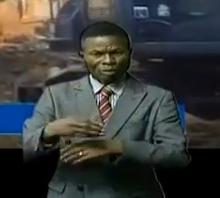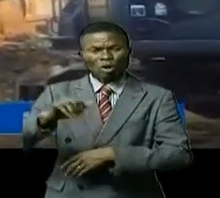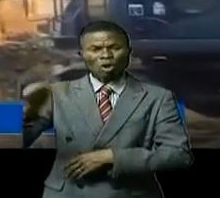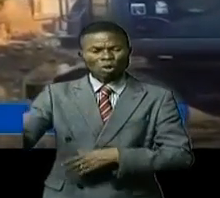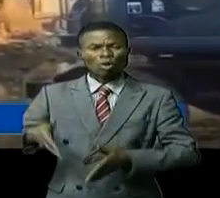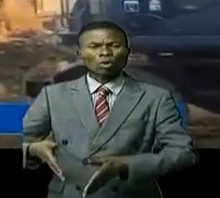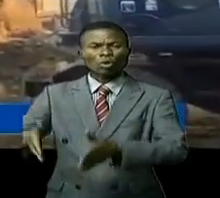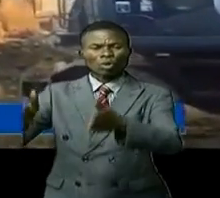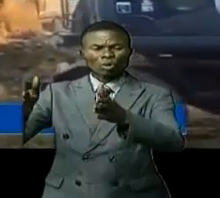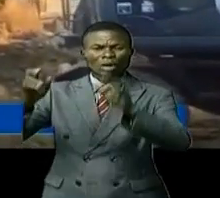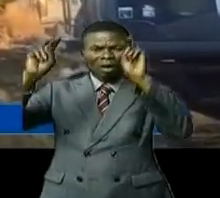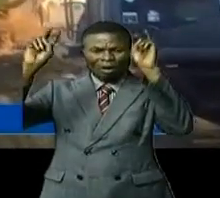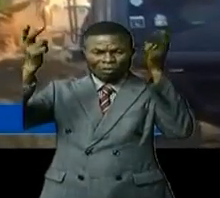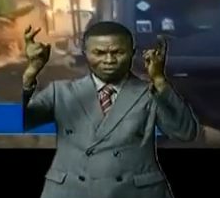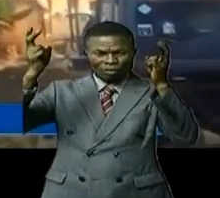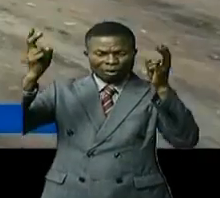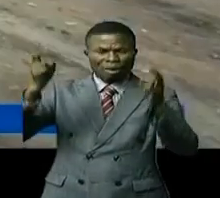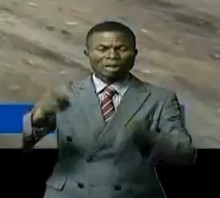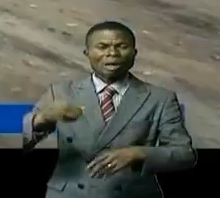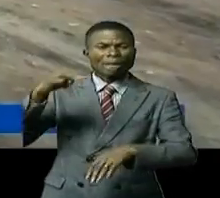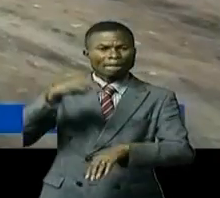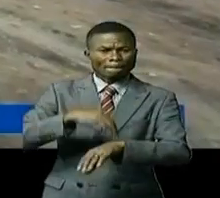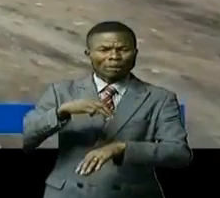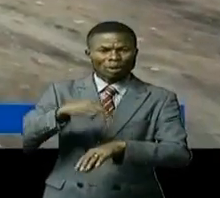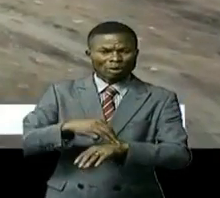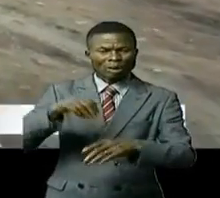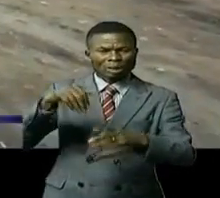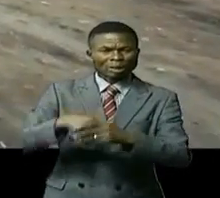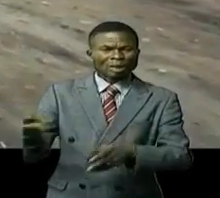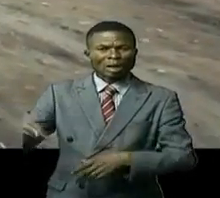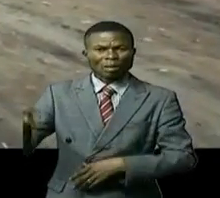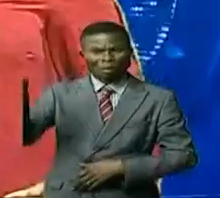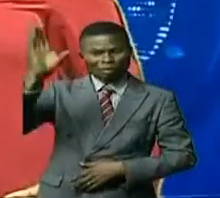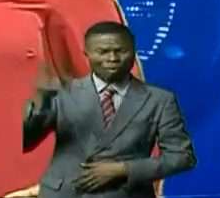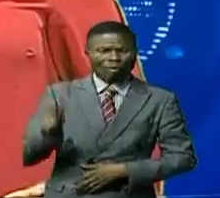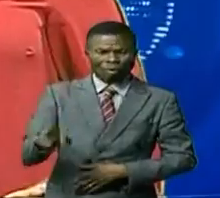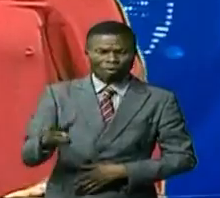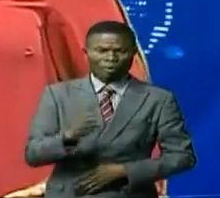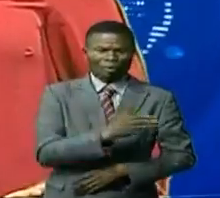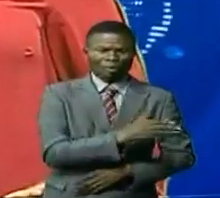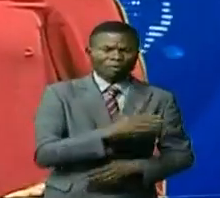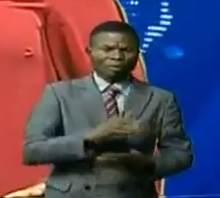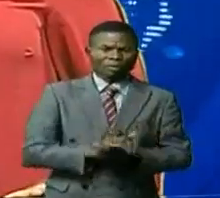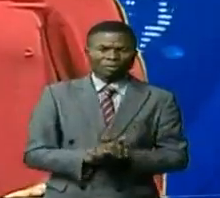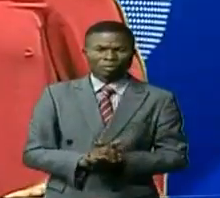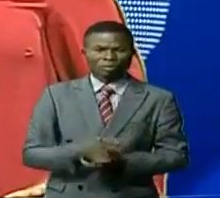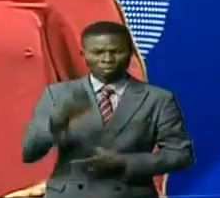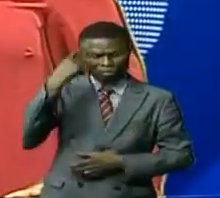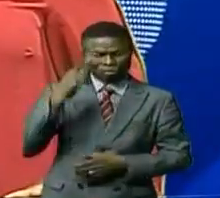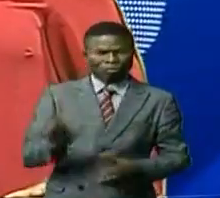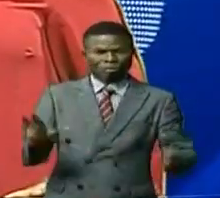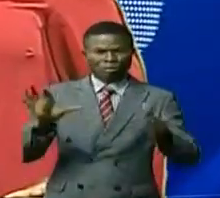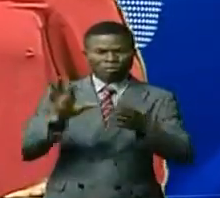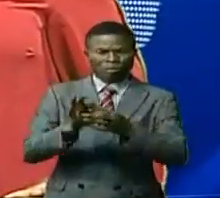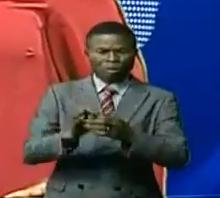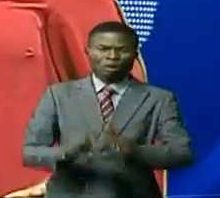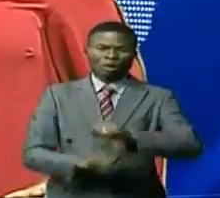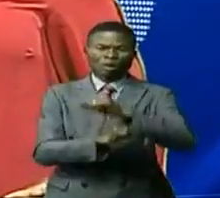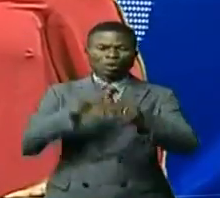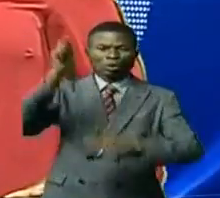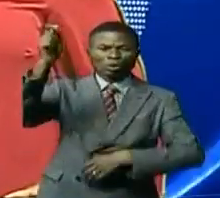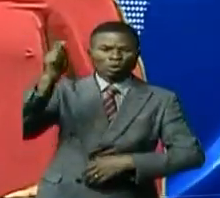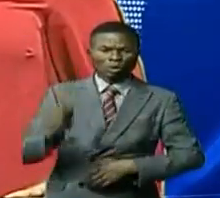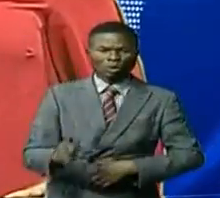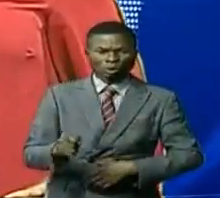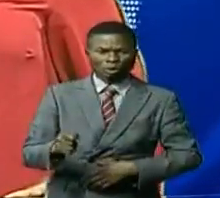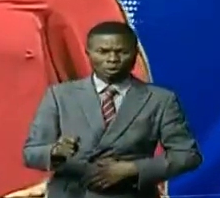routes urbaines de la cité portuaire de Matadi, toujours dans la province du Congo central. Et en guise de solidarité au FARDC, Inongo,